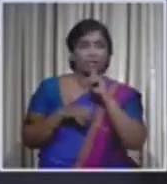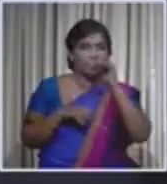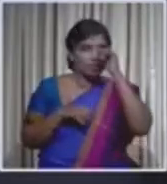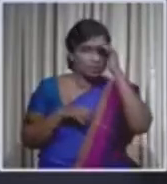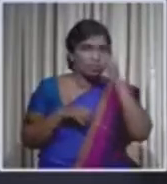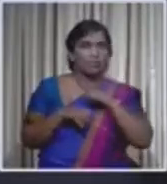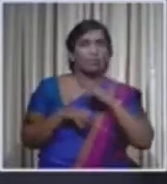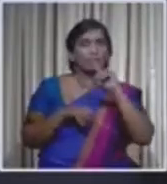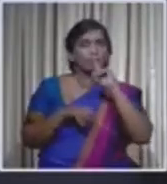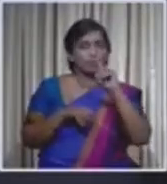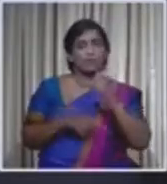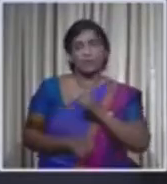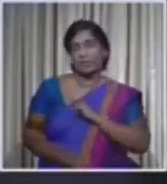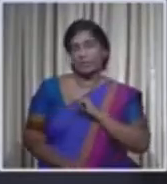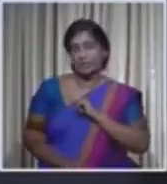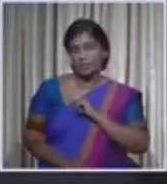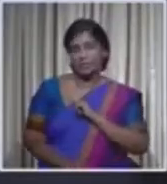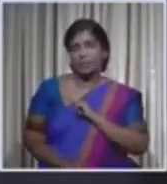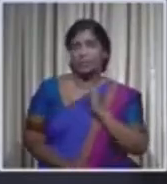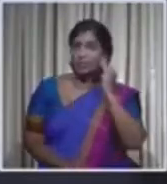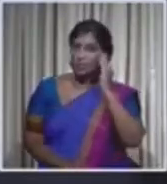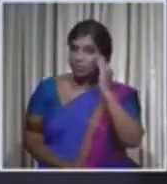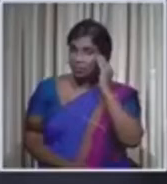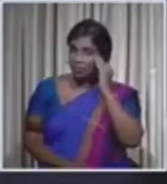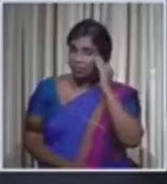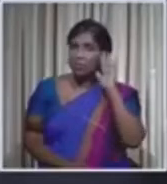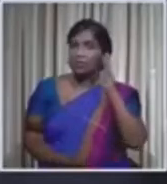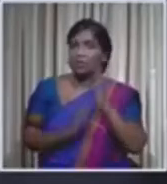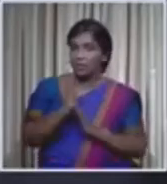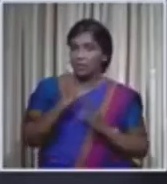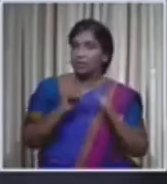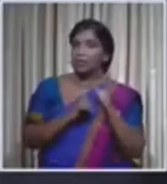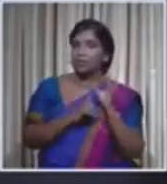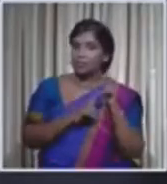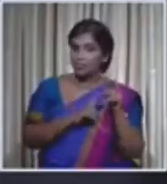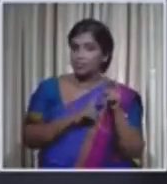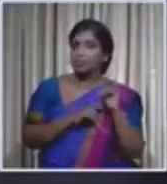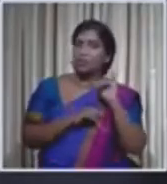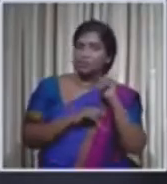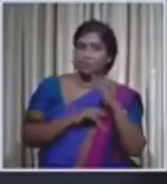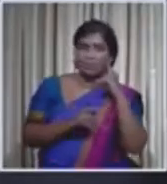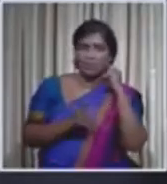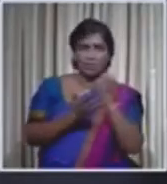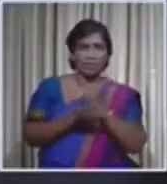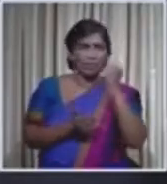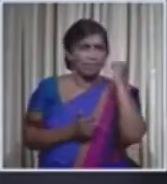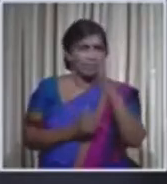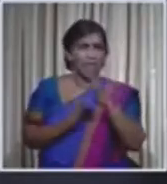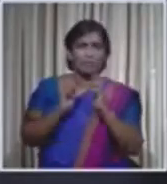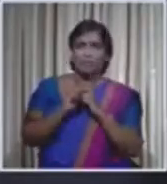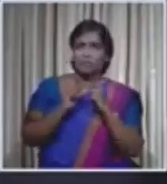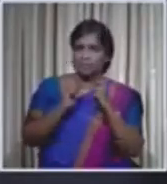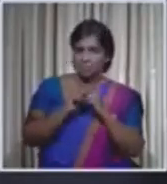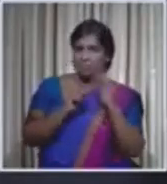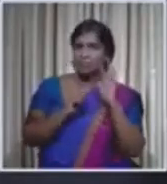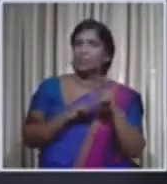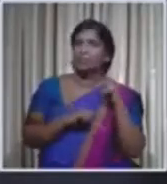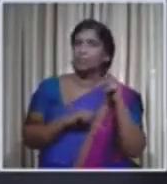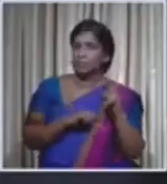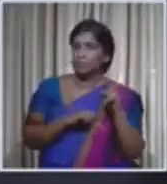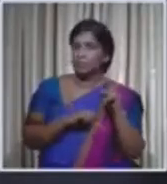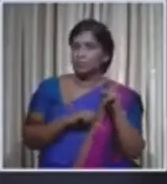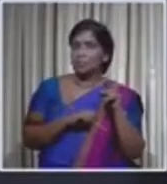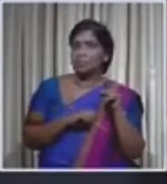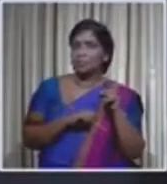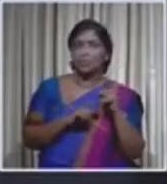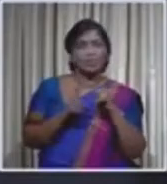කතානායකතුමාට යෝජනා කරන්න කැමති කාන්තා මන්ත්‍රීවරුන්ට යම්කිසි අපහාසයක් නැත්නම් හිරිහැරයක් සිදු වුණොත් ඒක